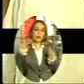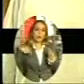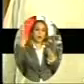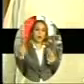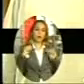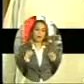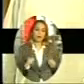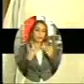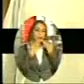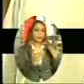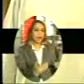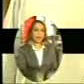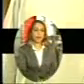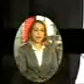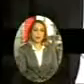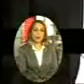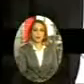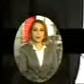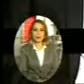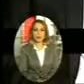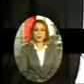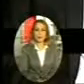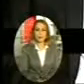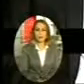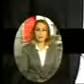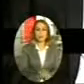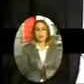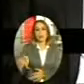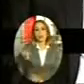בשלום. תודה רבה לך, מנכ"ל חברת החשמל. נחמיה שטרסלר.